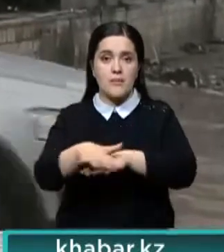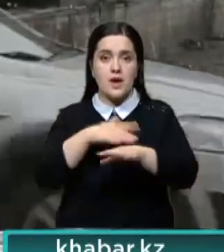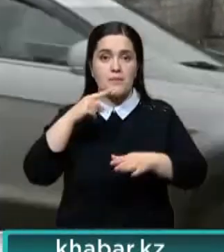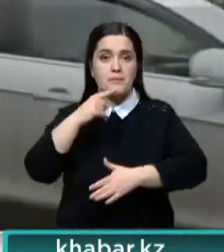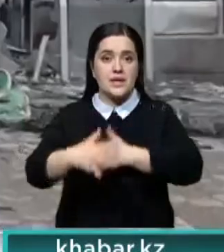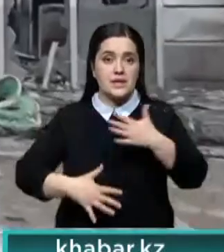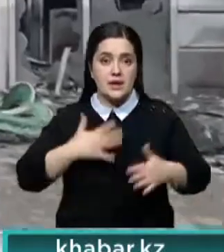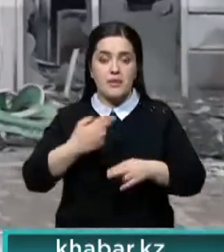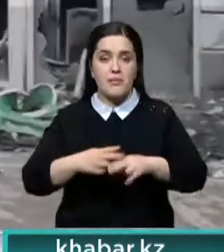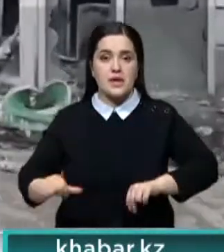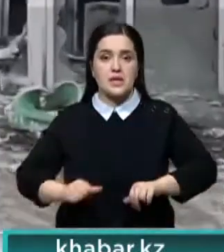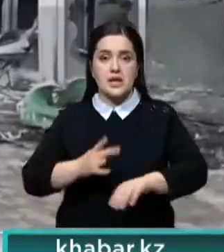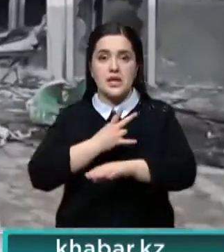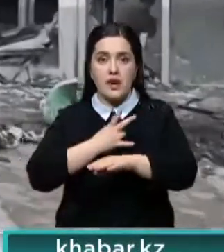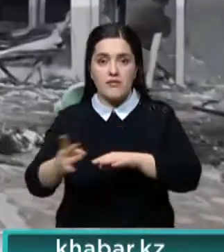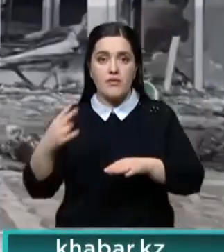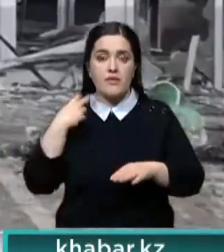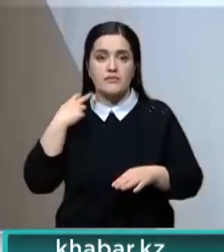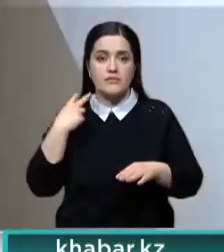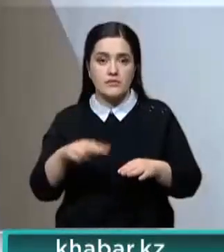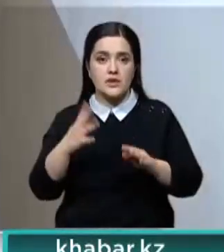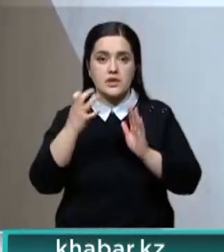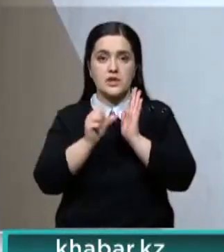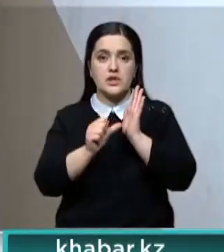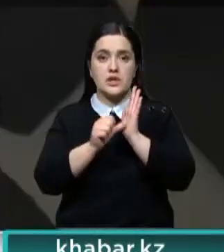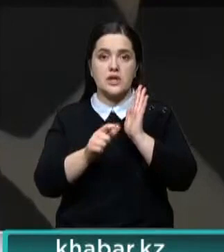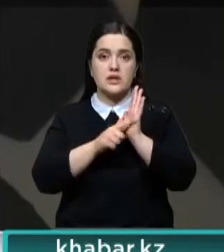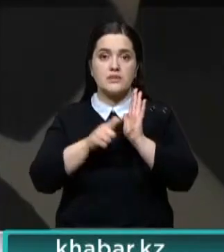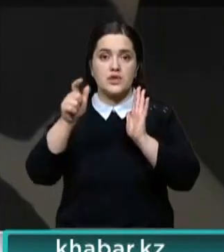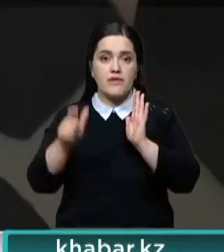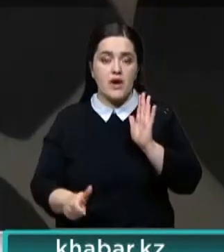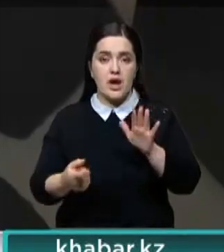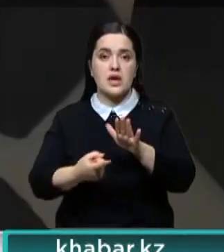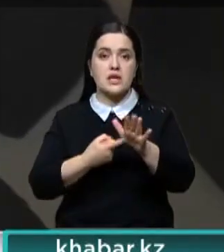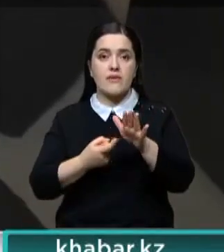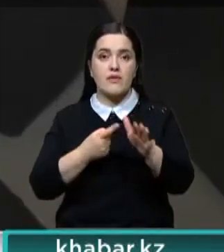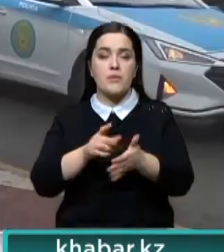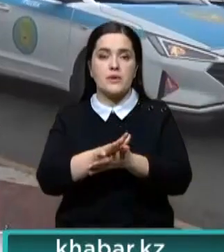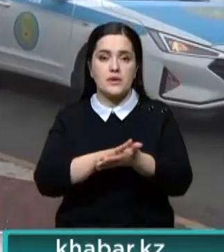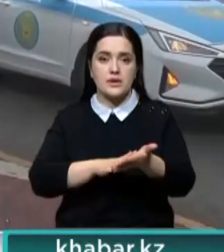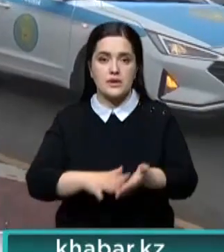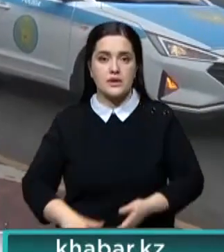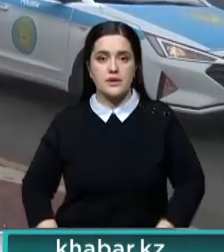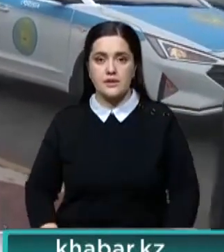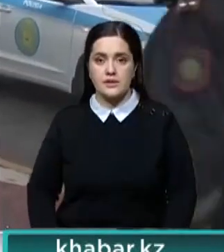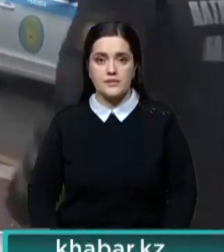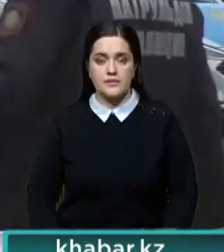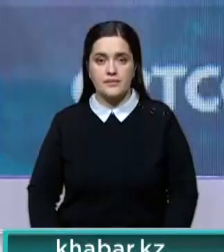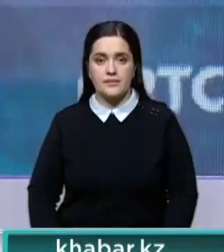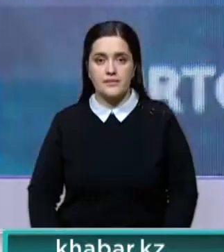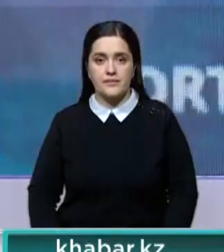беспорядках и совершении терактов под стражу взят и 467 человек расследование продолжается